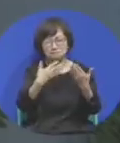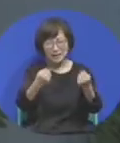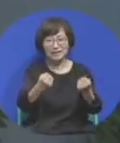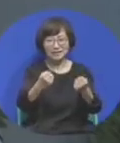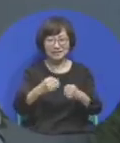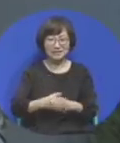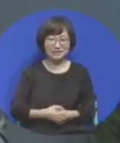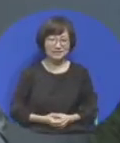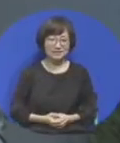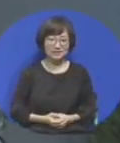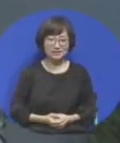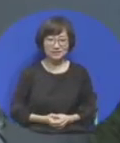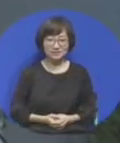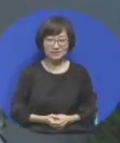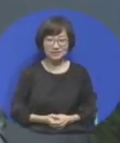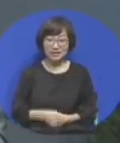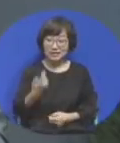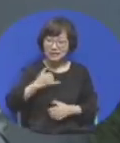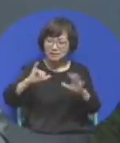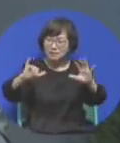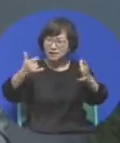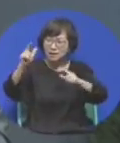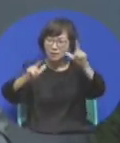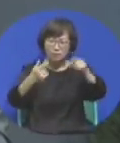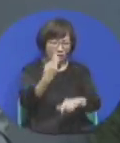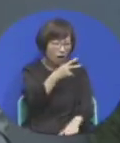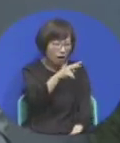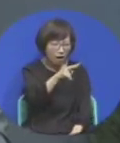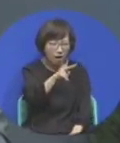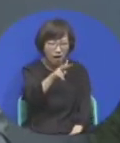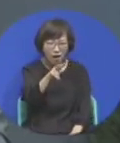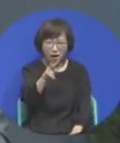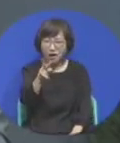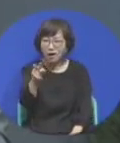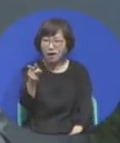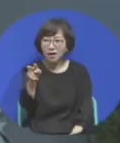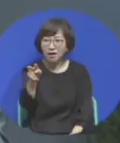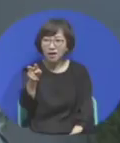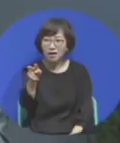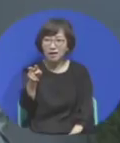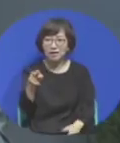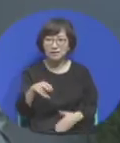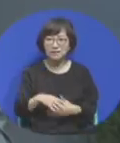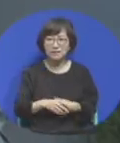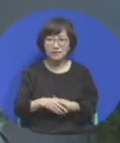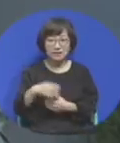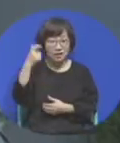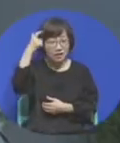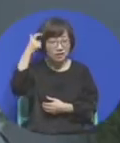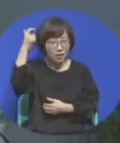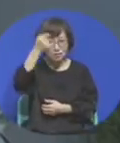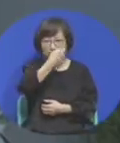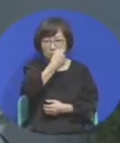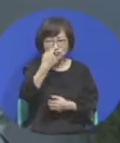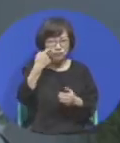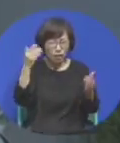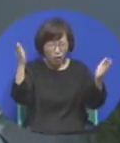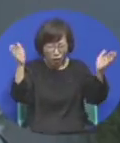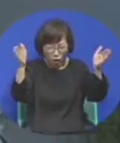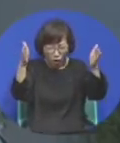really not know when you look at it? 지금 세상 돌아가는 거 보면 모릅니까? Do you not know when you look at how the world is operating? 그렇게 영안의 어둡어 어떻게